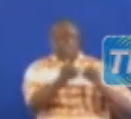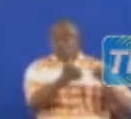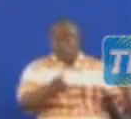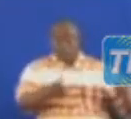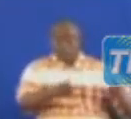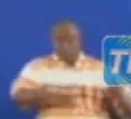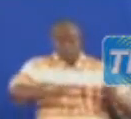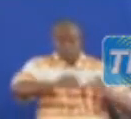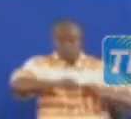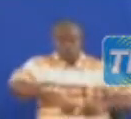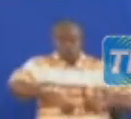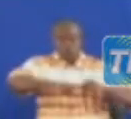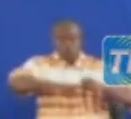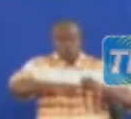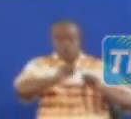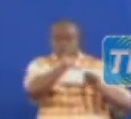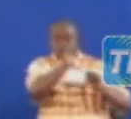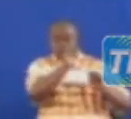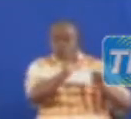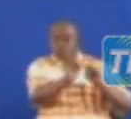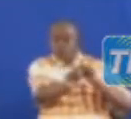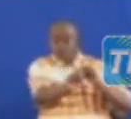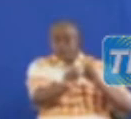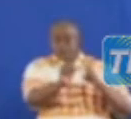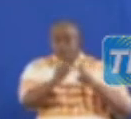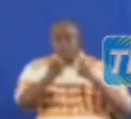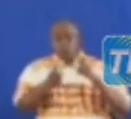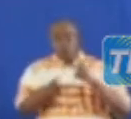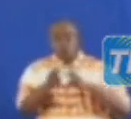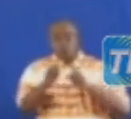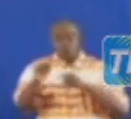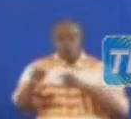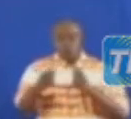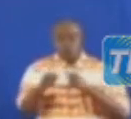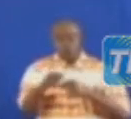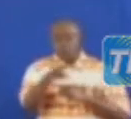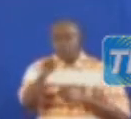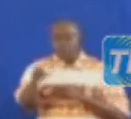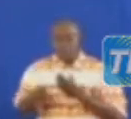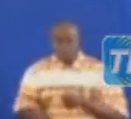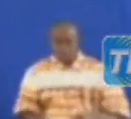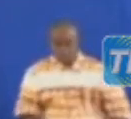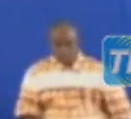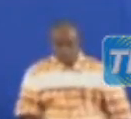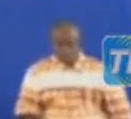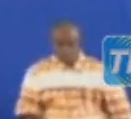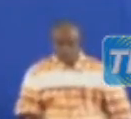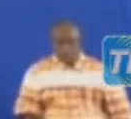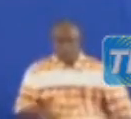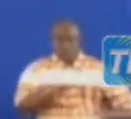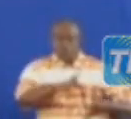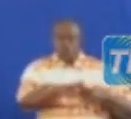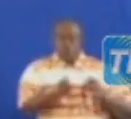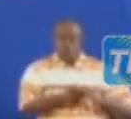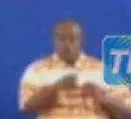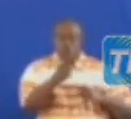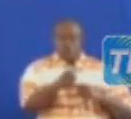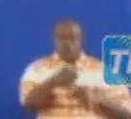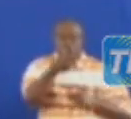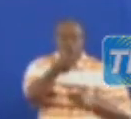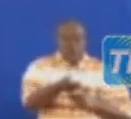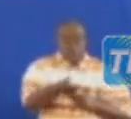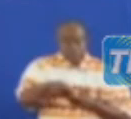utawala na kuzuia na kutatua migogoro inayohusu ardhi, na kuratibu uendelezaji wa vijiji na